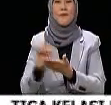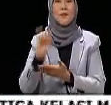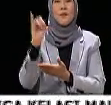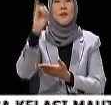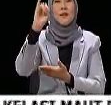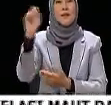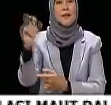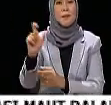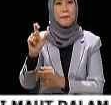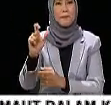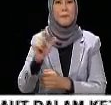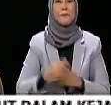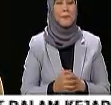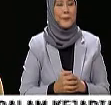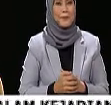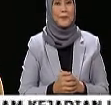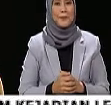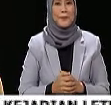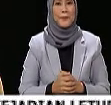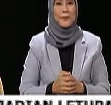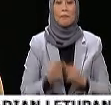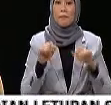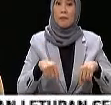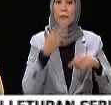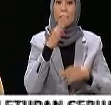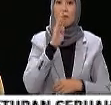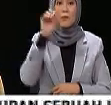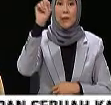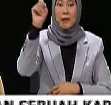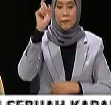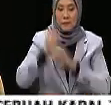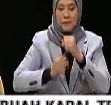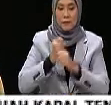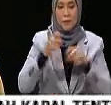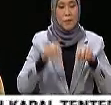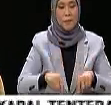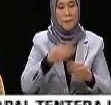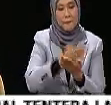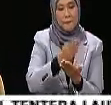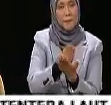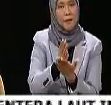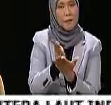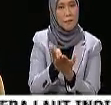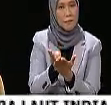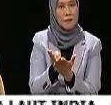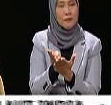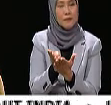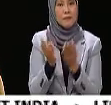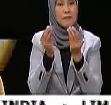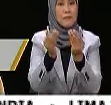tahfiz Oke sebagai Alhamdulillah pada tahun Nikita tengok bajaj yang diberikan kepada